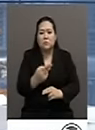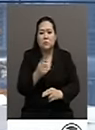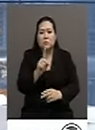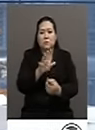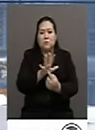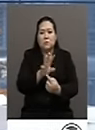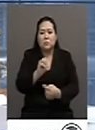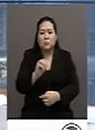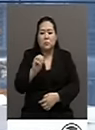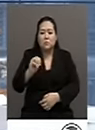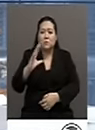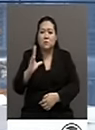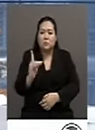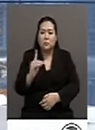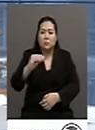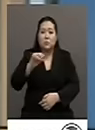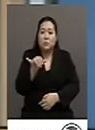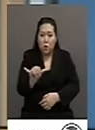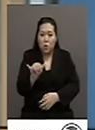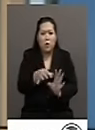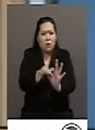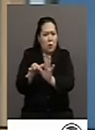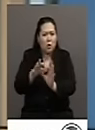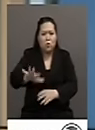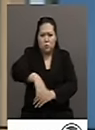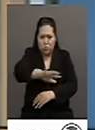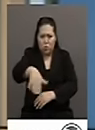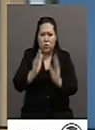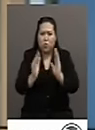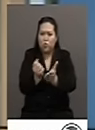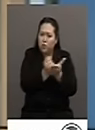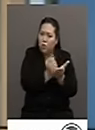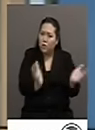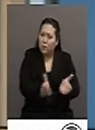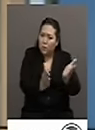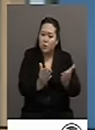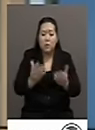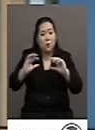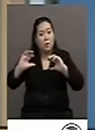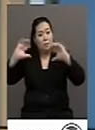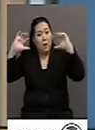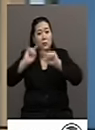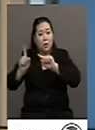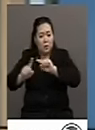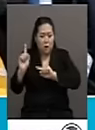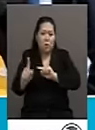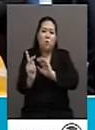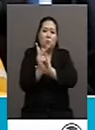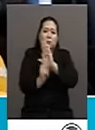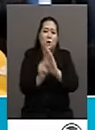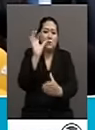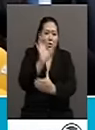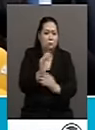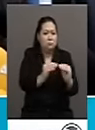ละครับทั้งส่วนของผู้ที่สนับสนุนพระธรรมชโยรวมไปถึงภาครัฐเองที่จะต้องบังคับใช้กฎหมายให้เท่า